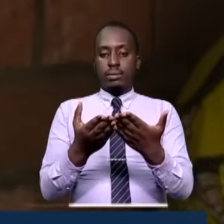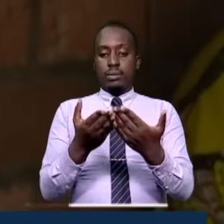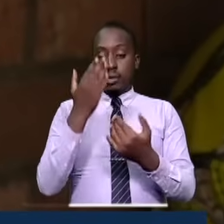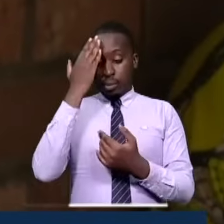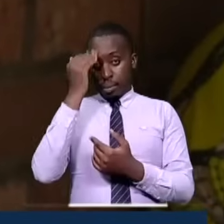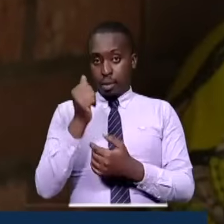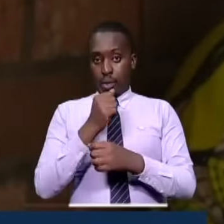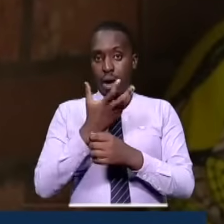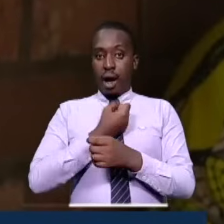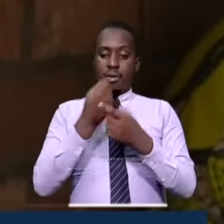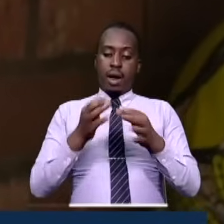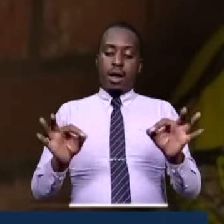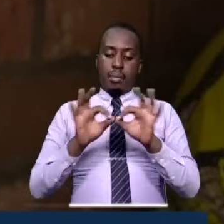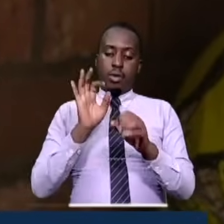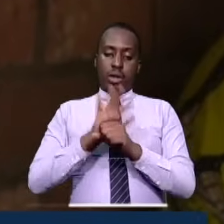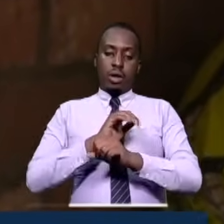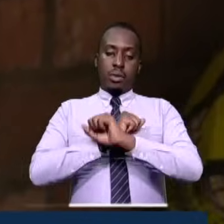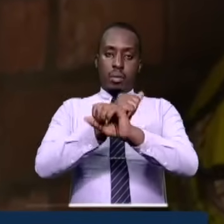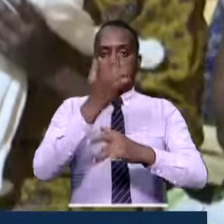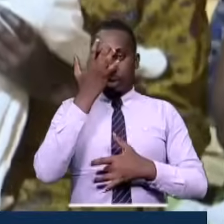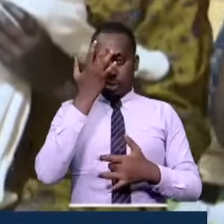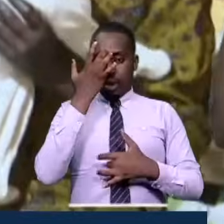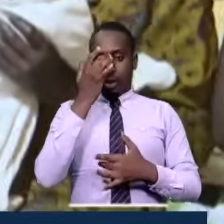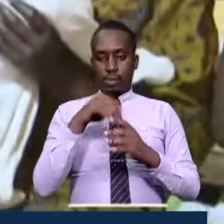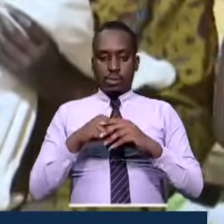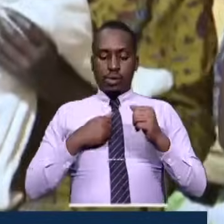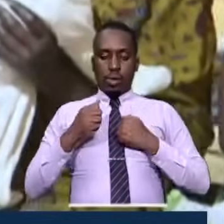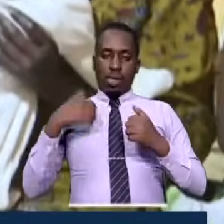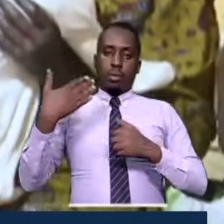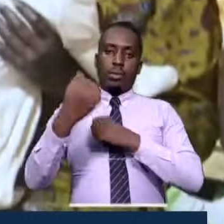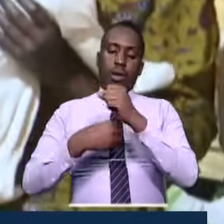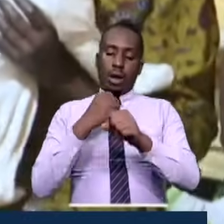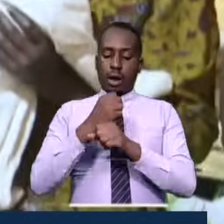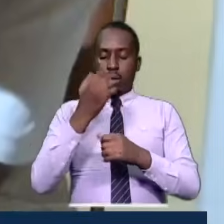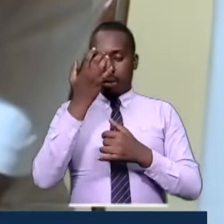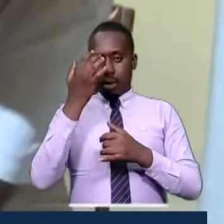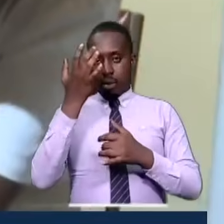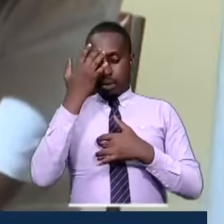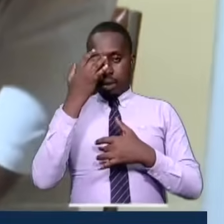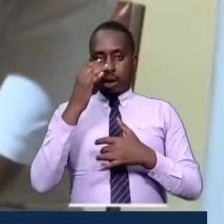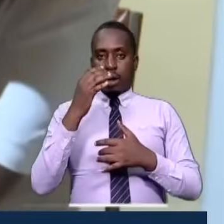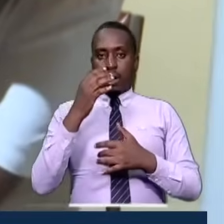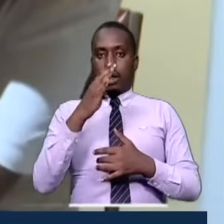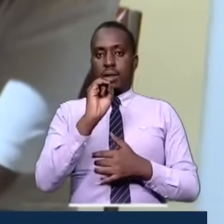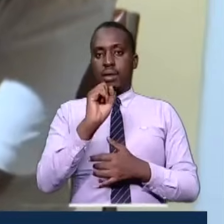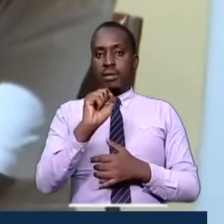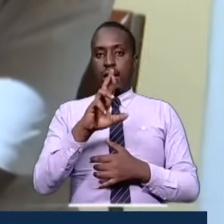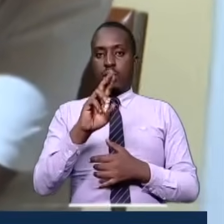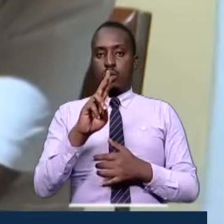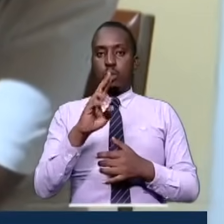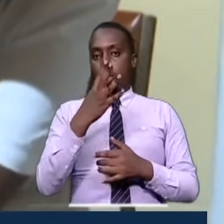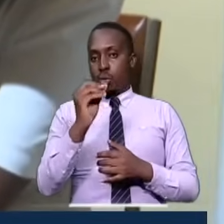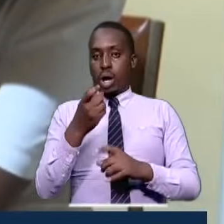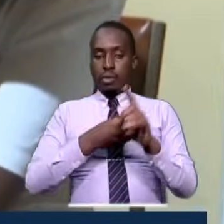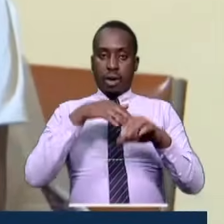kubera ko bimugirira akamaro bikamurinda indwara. Mu Rwanda buri mwaka haboneka abarwayi b'iseru basaga 40 kandi nabwo biganjemo abaturuka hanze